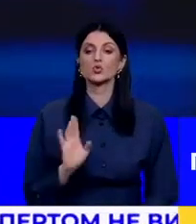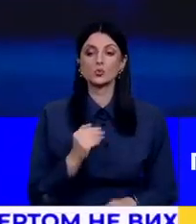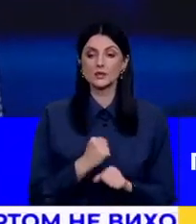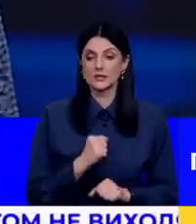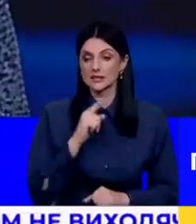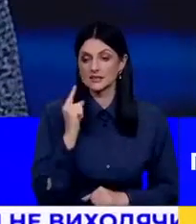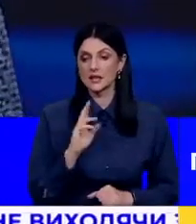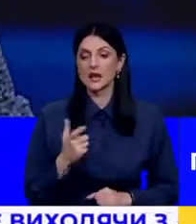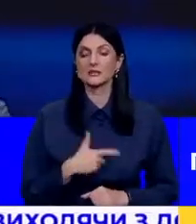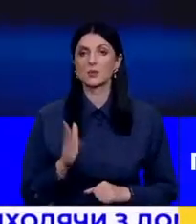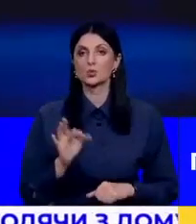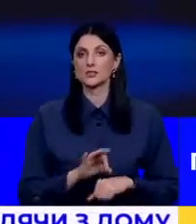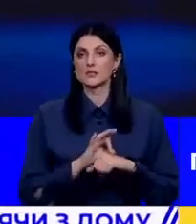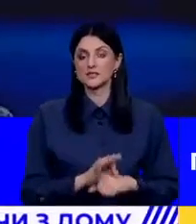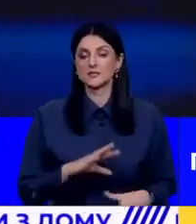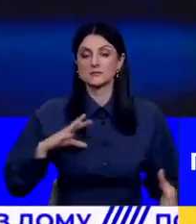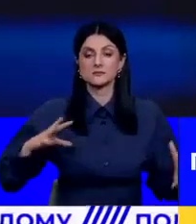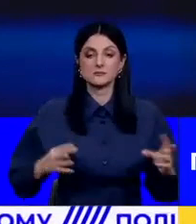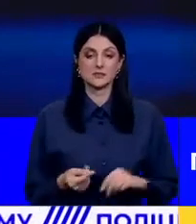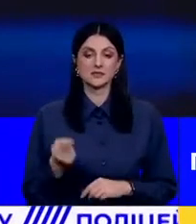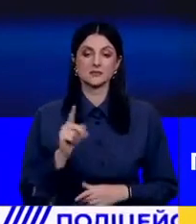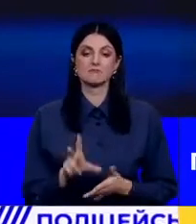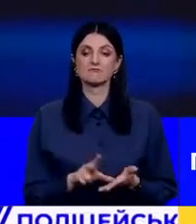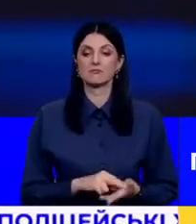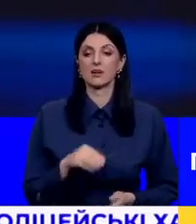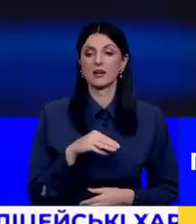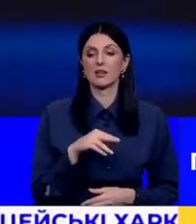тебя будет вести теперь, исходя из тех событий, пленки Деркача?